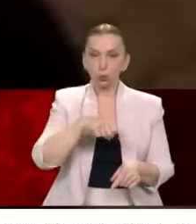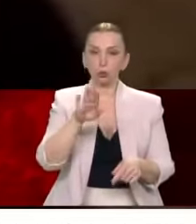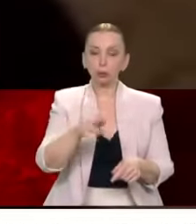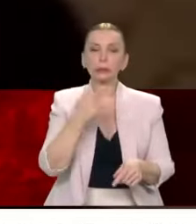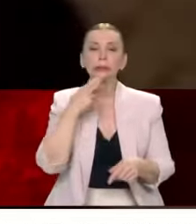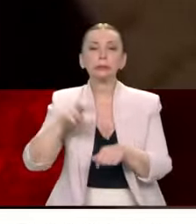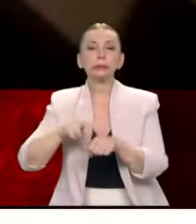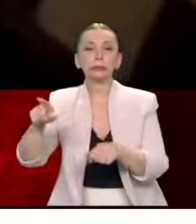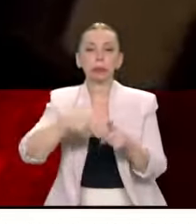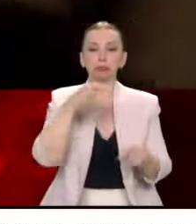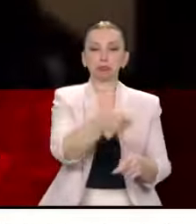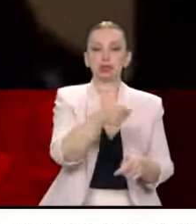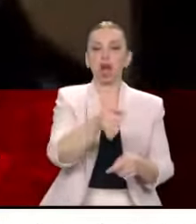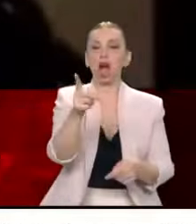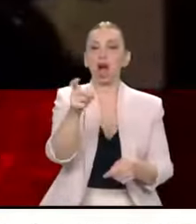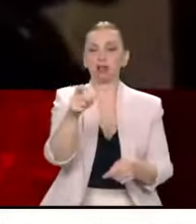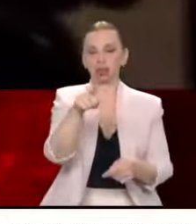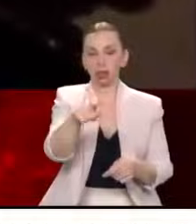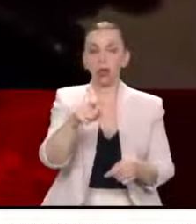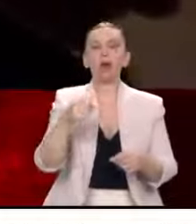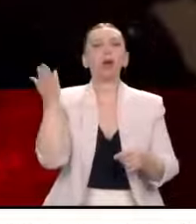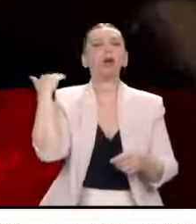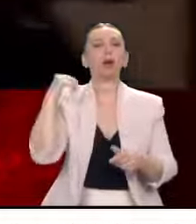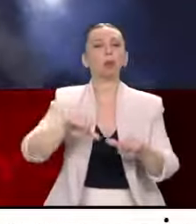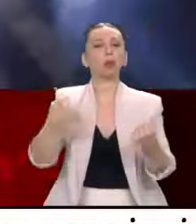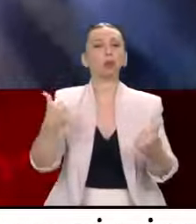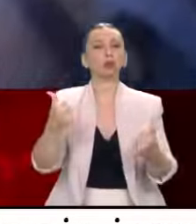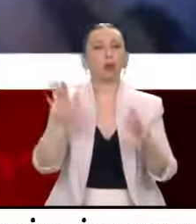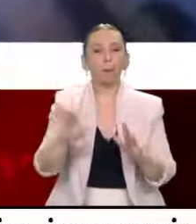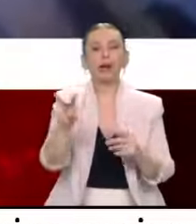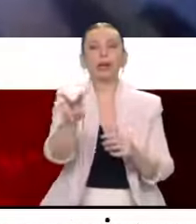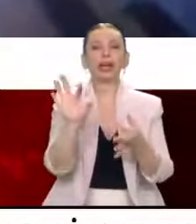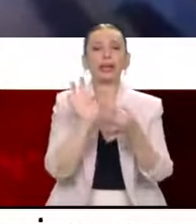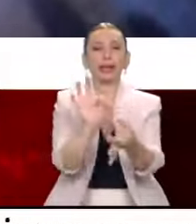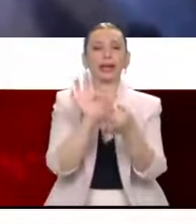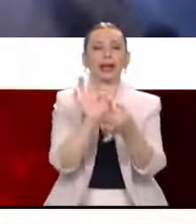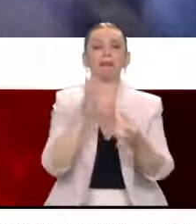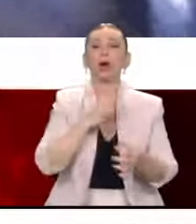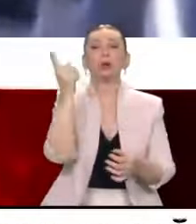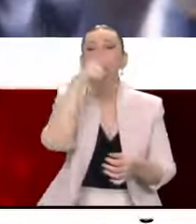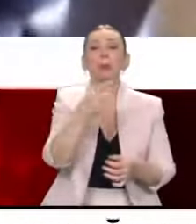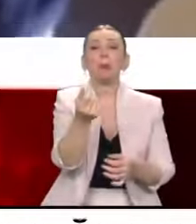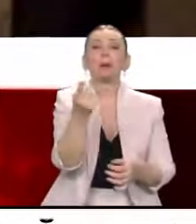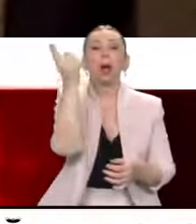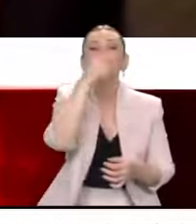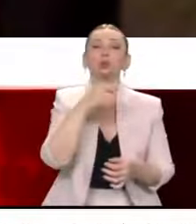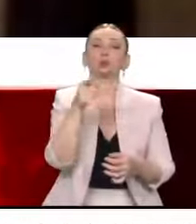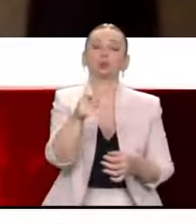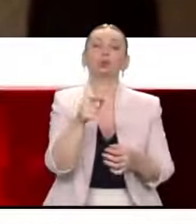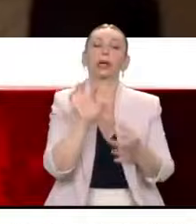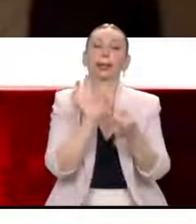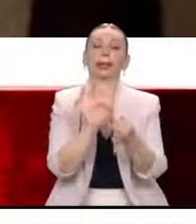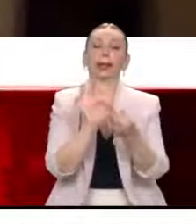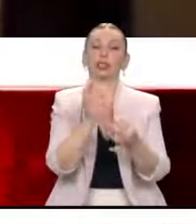Bıçaklı olayın adresi Avcılar. Uzun süre önce ayrılan o çift yine temas halindeydi. Çünkü aralarında bir alacak verecek meselesi vardı. O çift